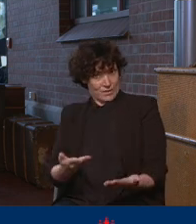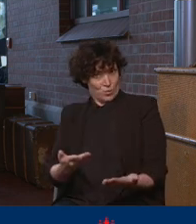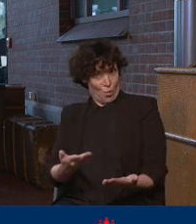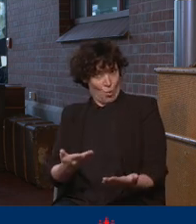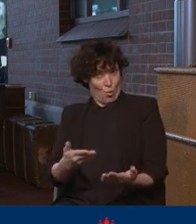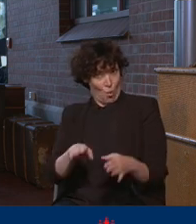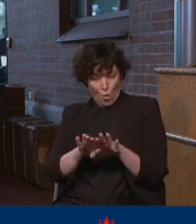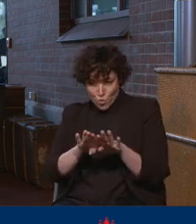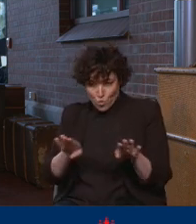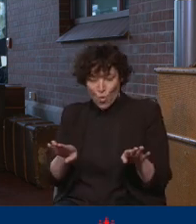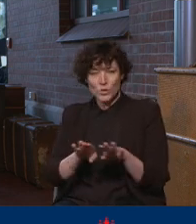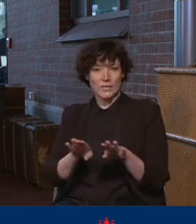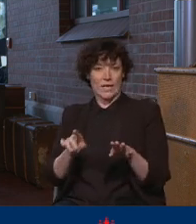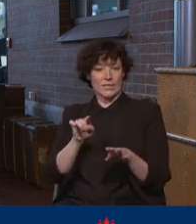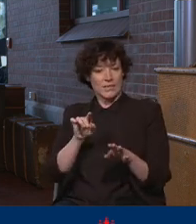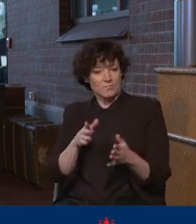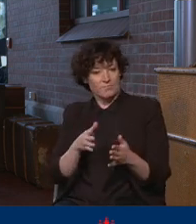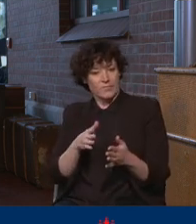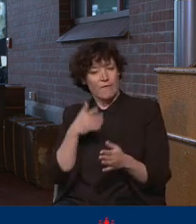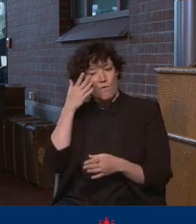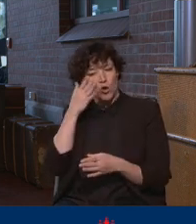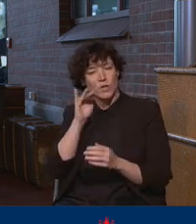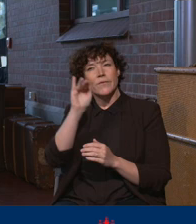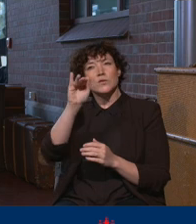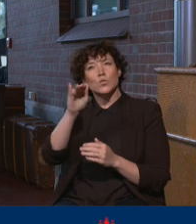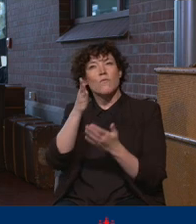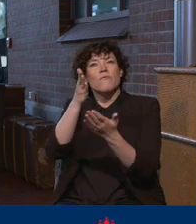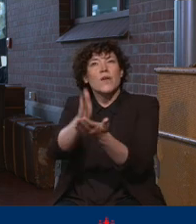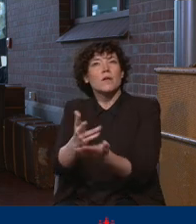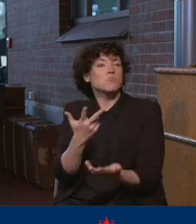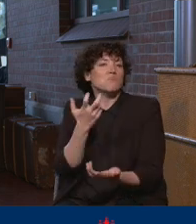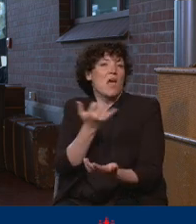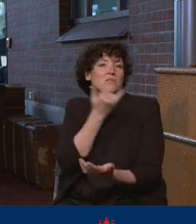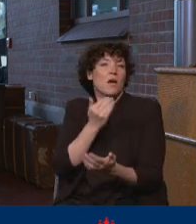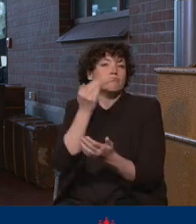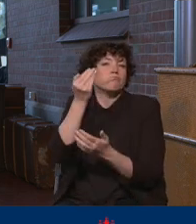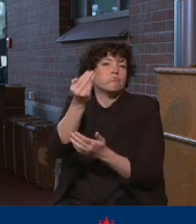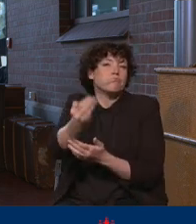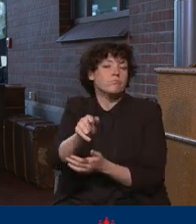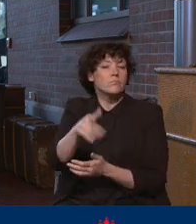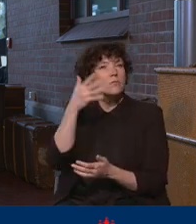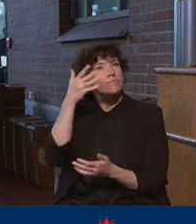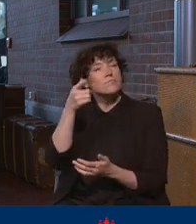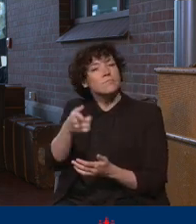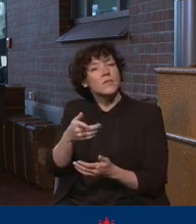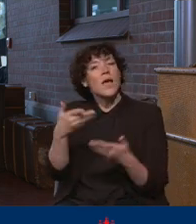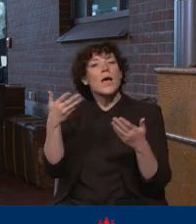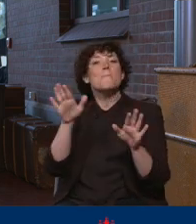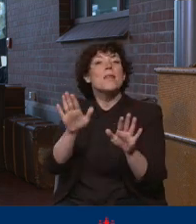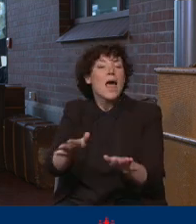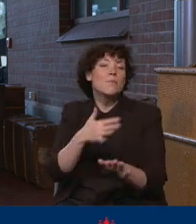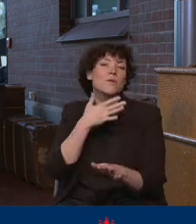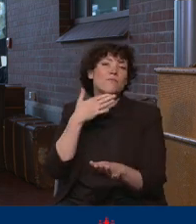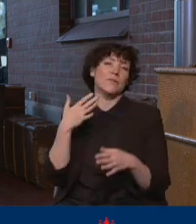auch wenn man sich einen endzustand vorstellt in 30 jahren sehr viele freiräume behalten wird